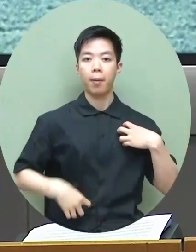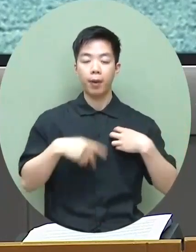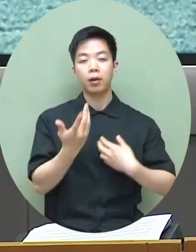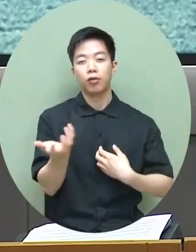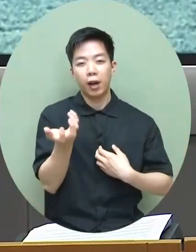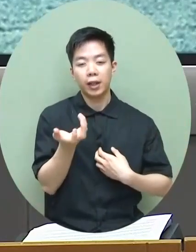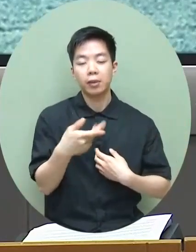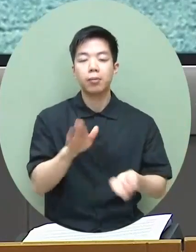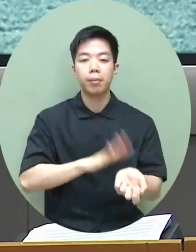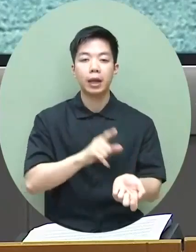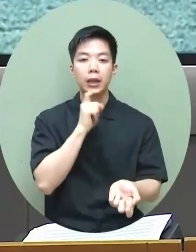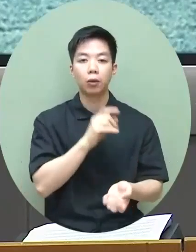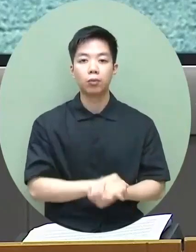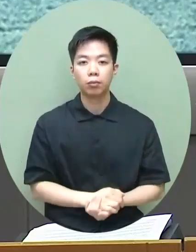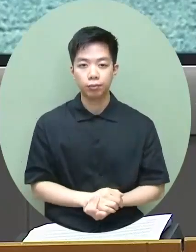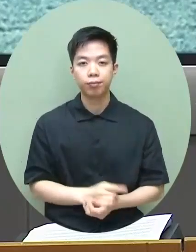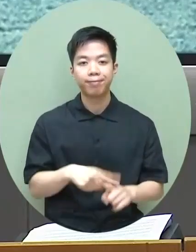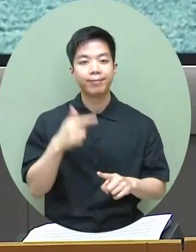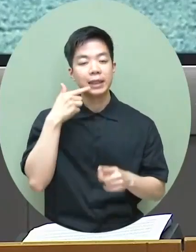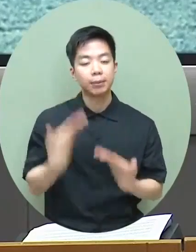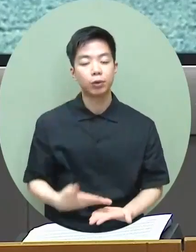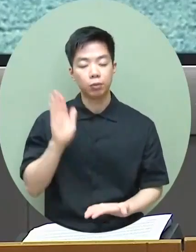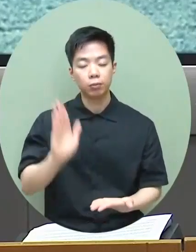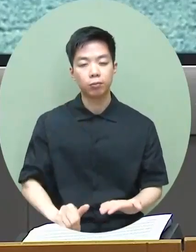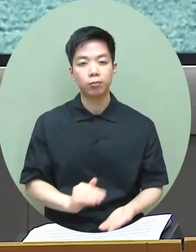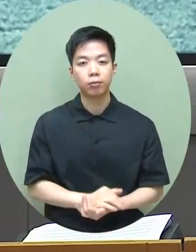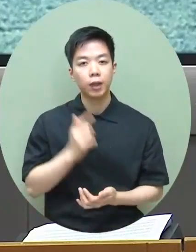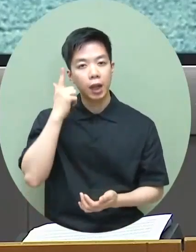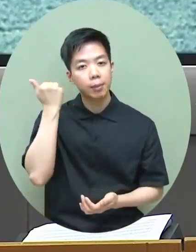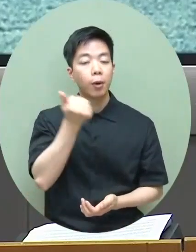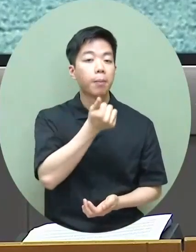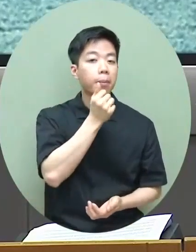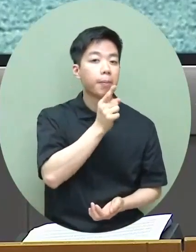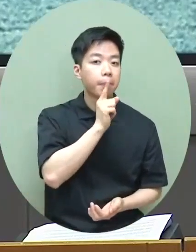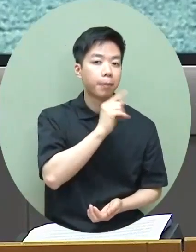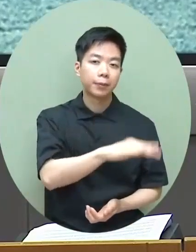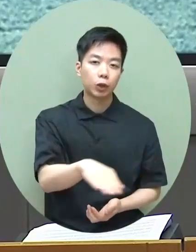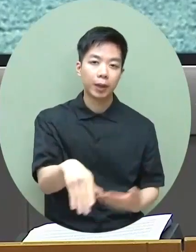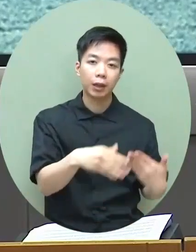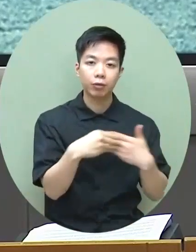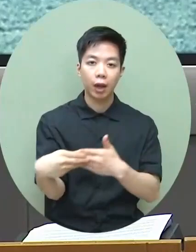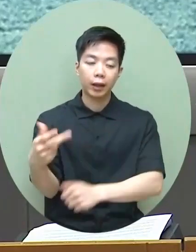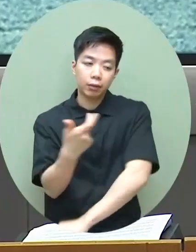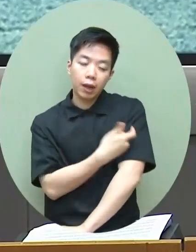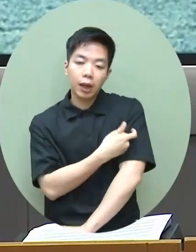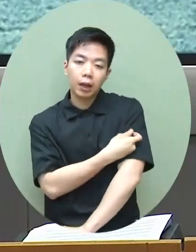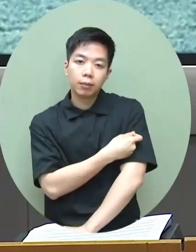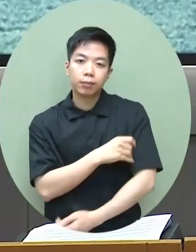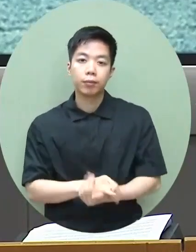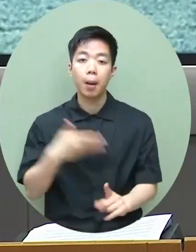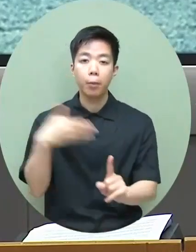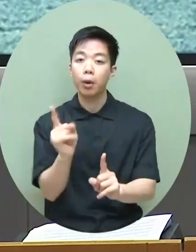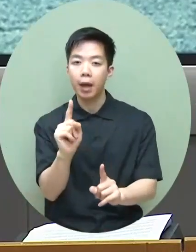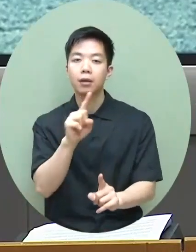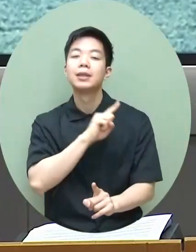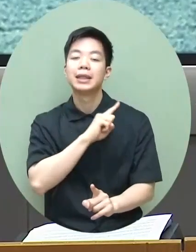響大嘅，咁所以都希望家長呢就帶返小朋友呢去打針呢，其實係為咗保護自己嘅小朋友，就係、是